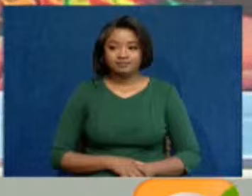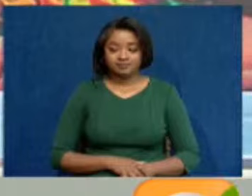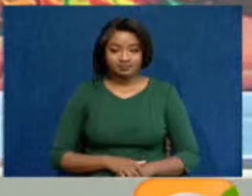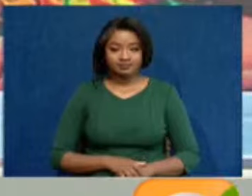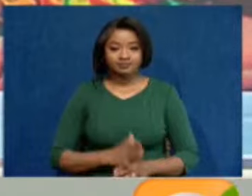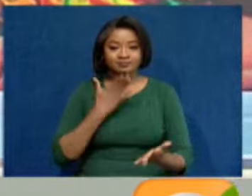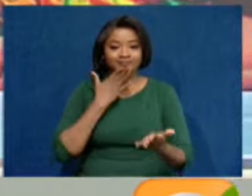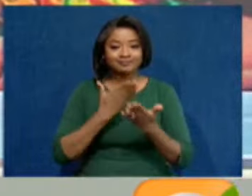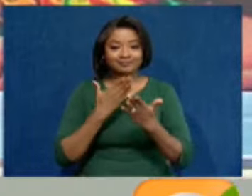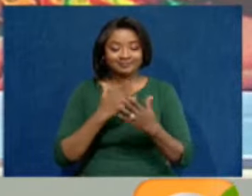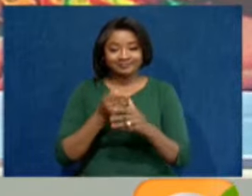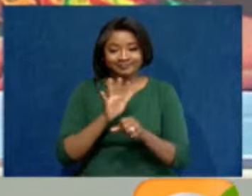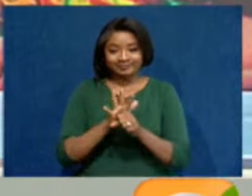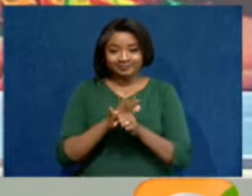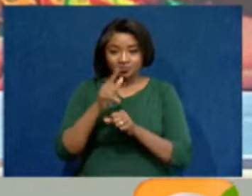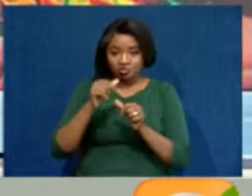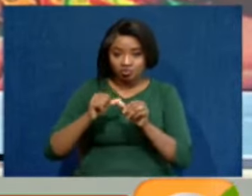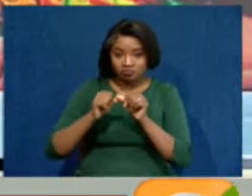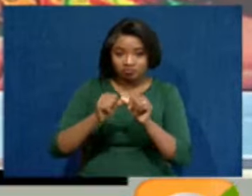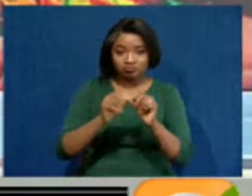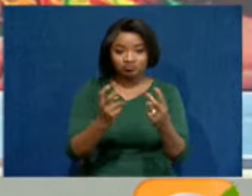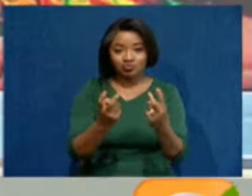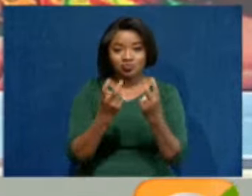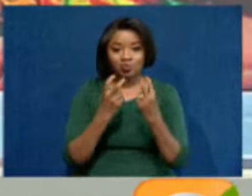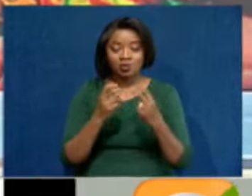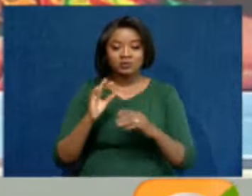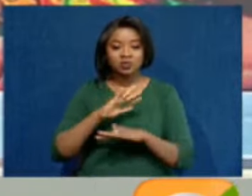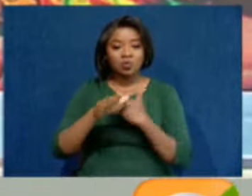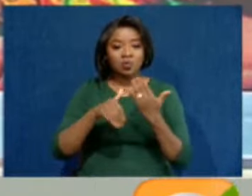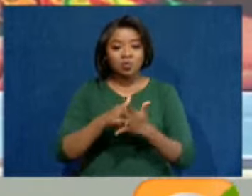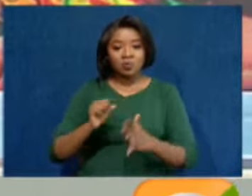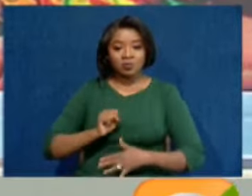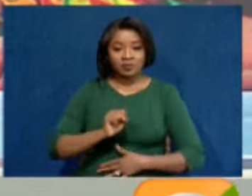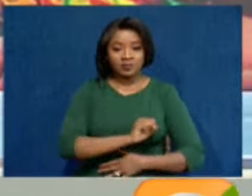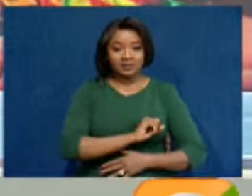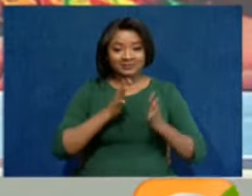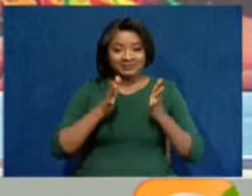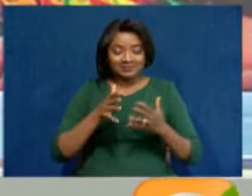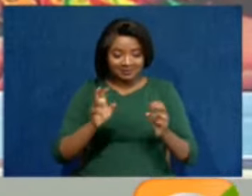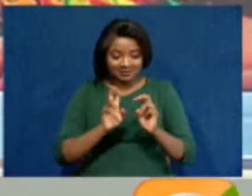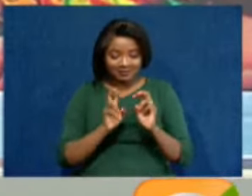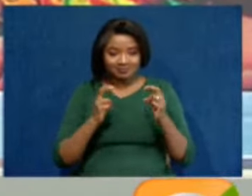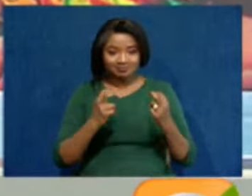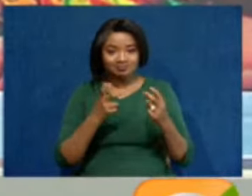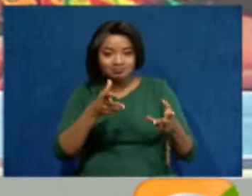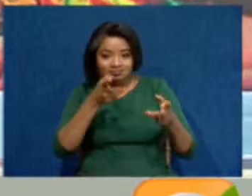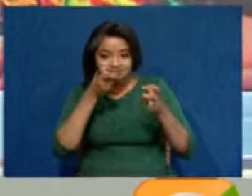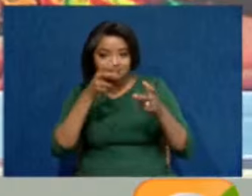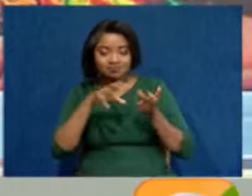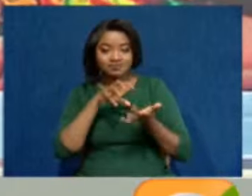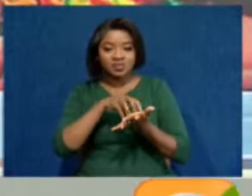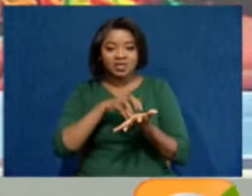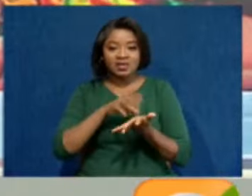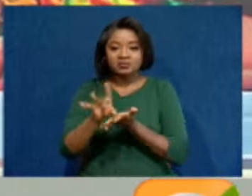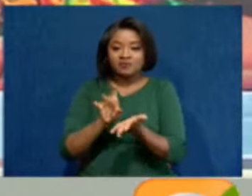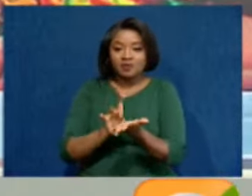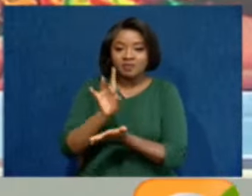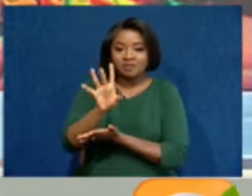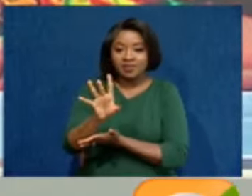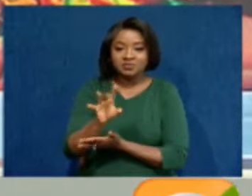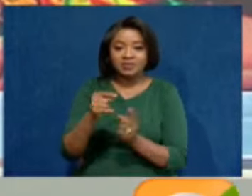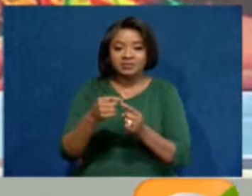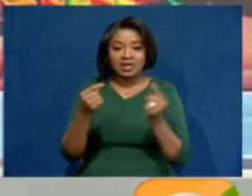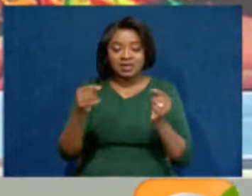Asante sana kwa kuendelea kuwa nasi. Maseneta wote sasa watasikiliza kesi ya kufurushwa kwa gavana wa Meru Kawira Mwangaza